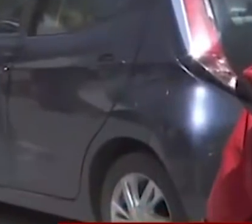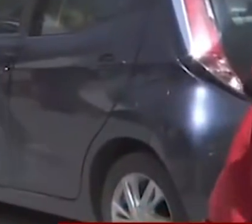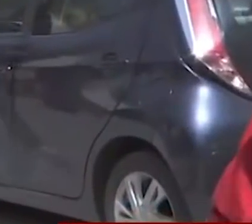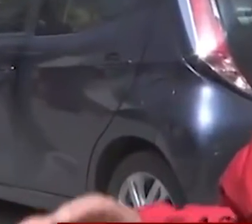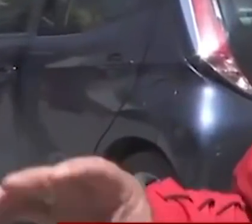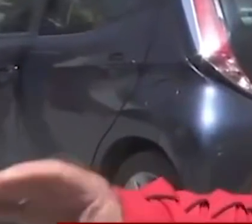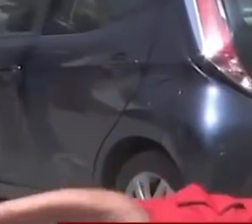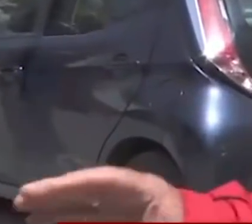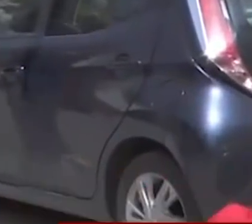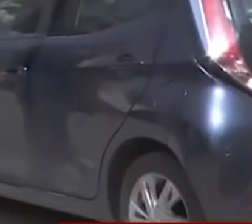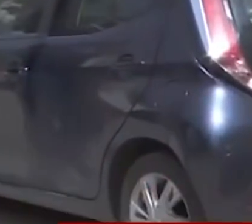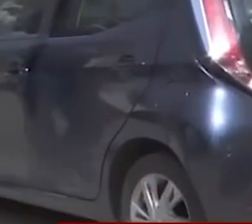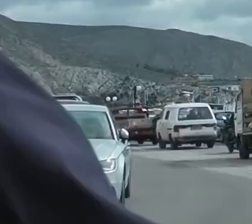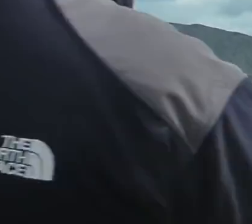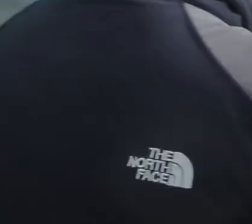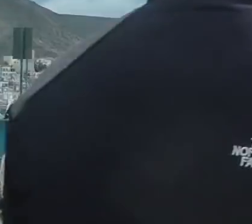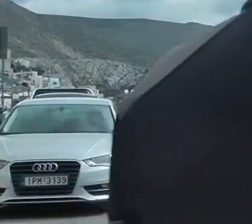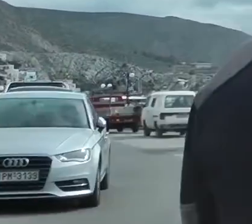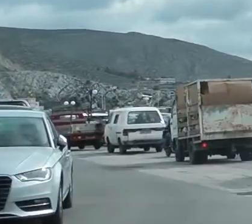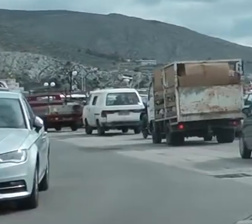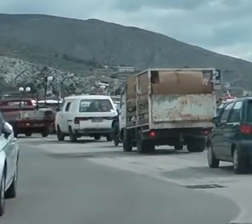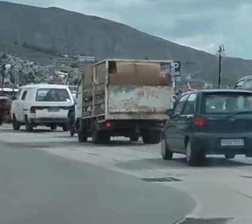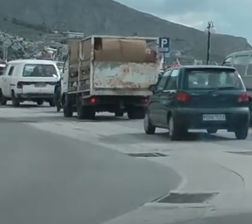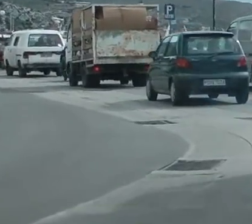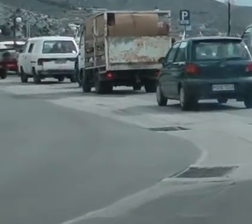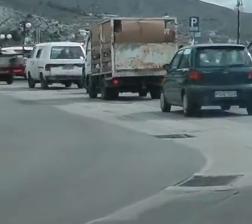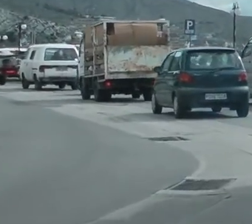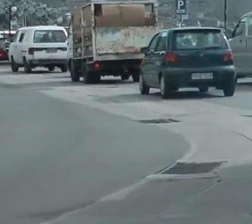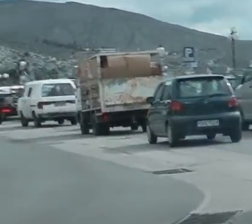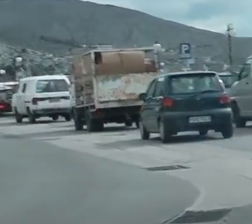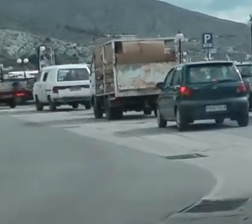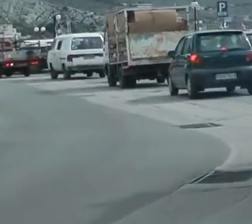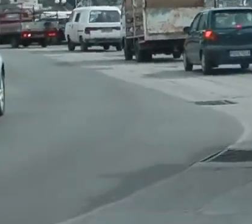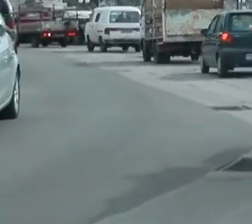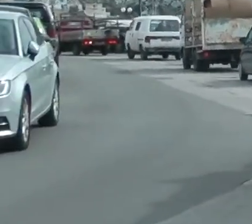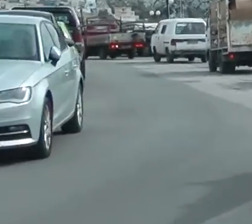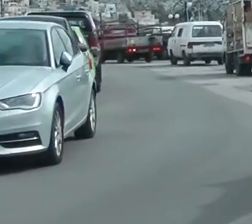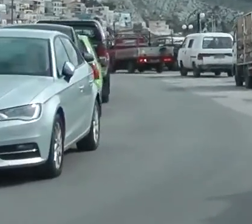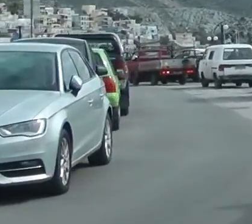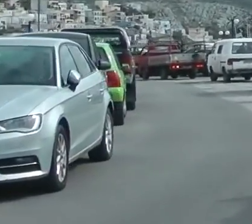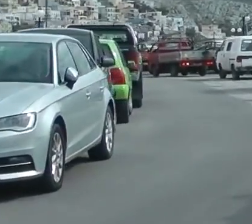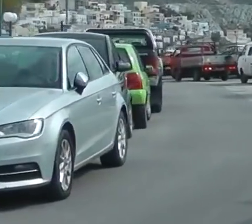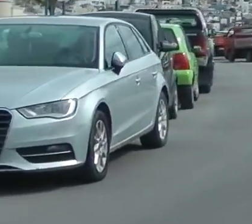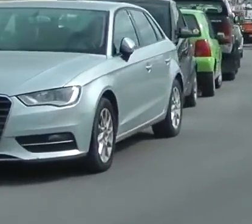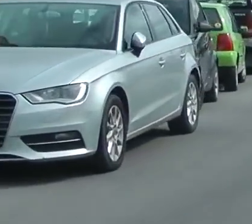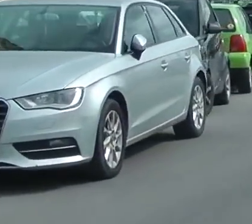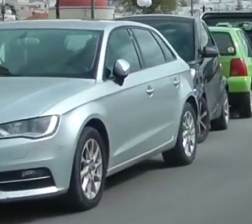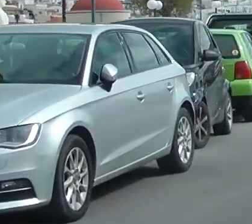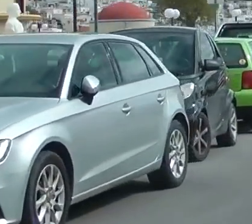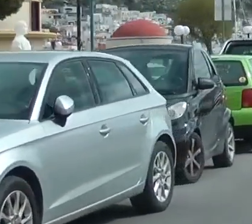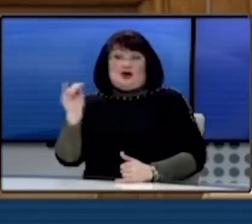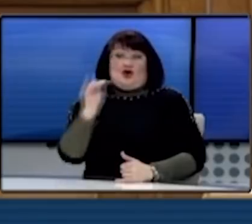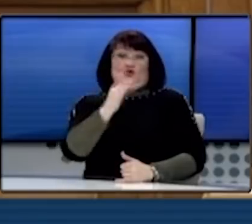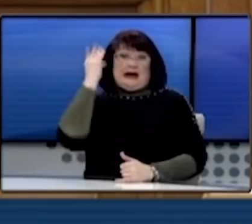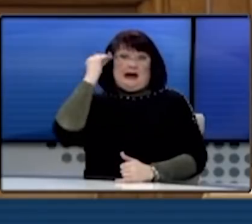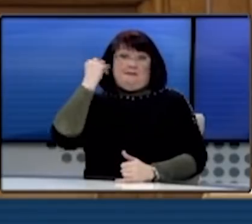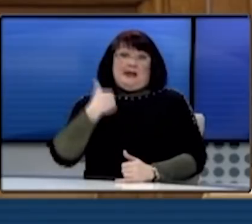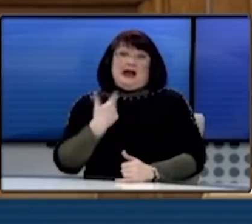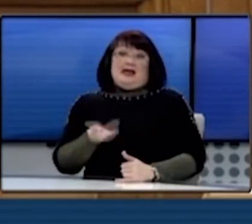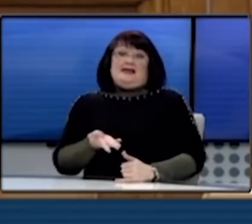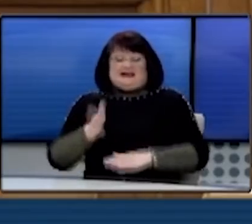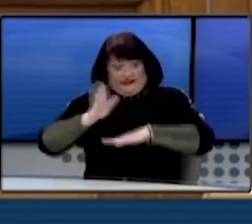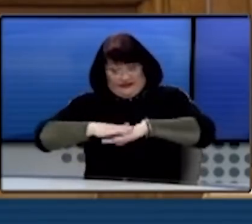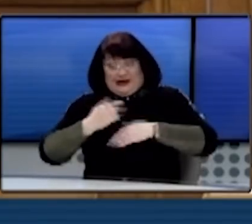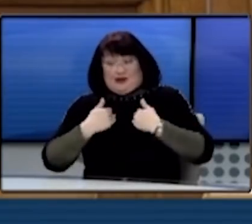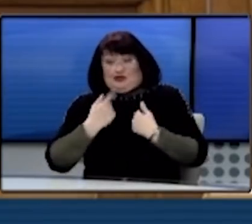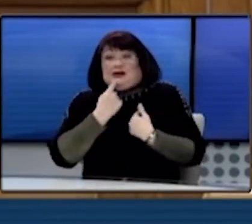αλφαδιά, δεν την έχω δει. Κάντε το σποτ αυτό τον κύριο, κάντε το σποτ τον κύριο. Πέσαμε στην περίπτωση. Μπράβο. Να είστε καλά. Τώρα